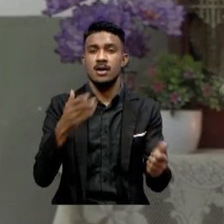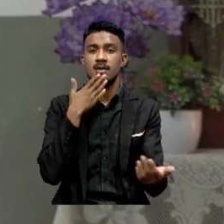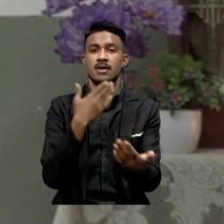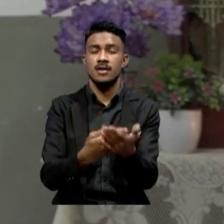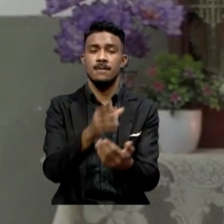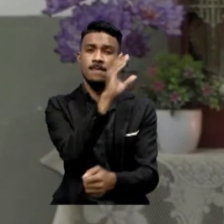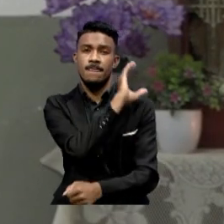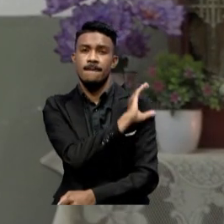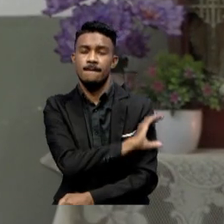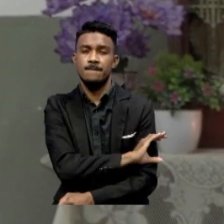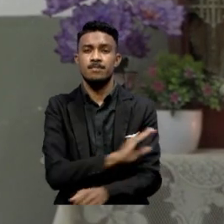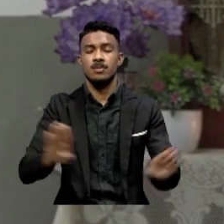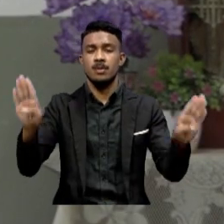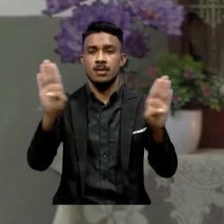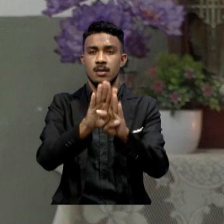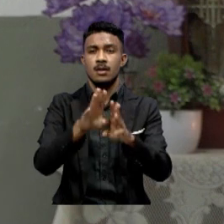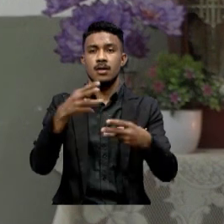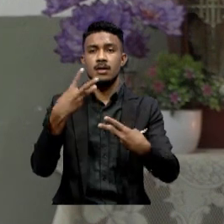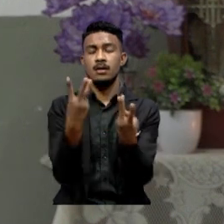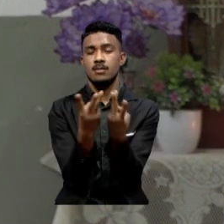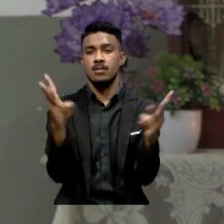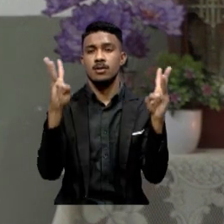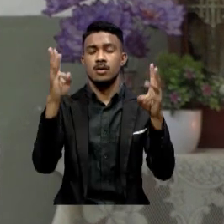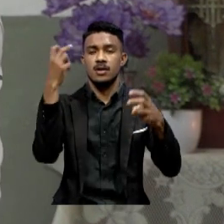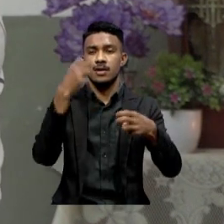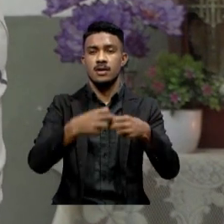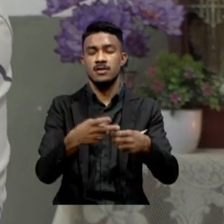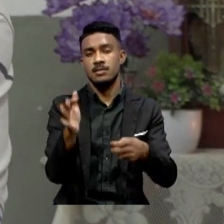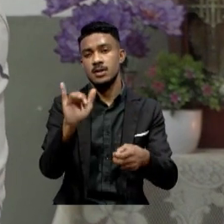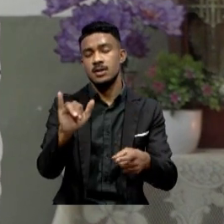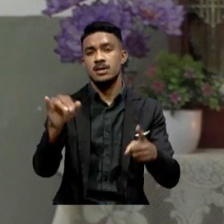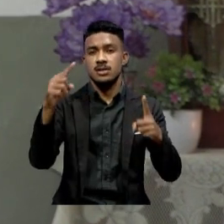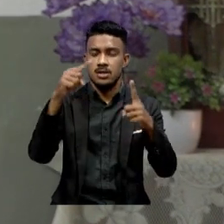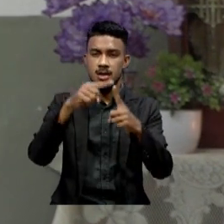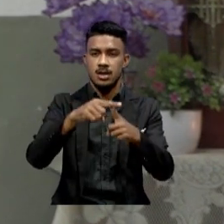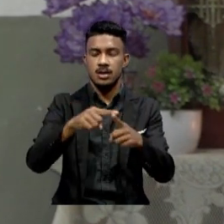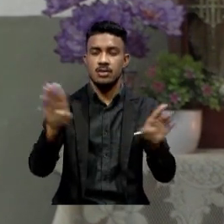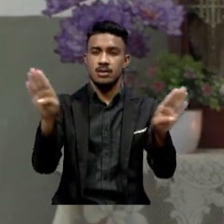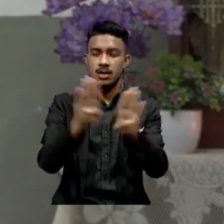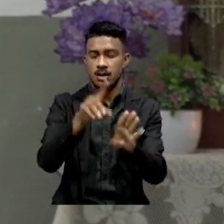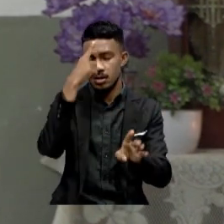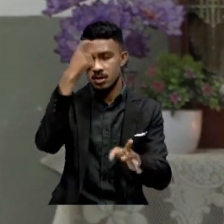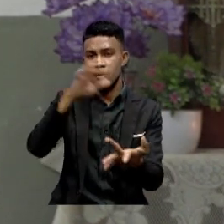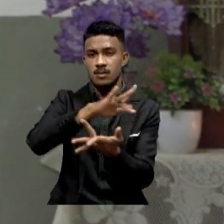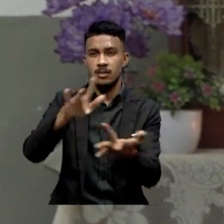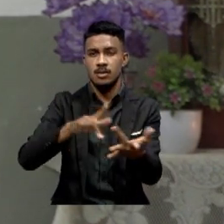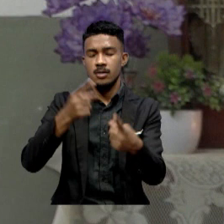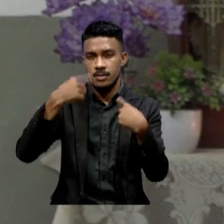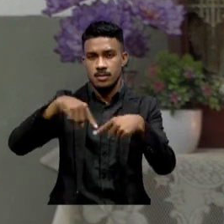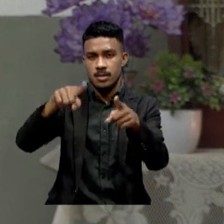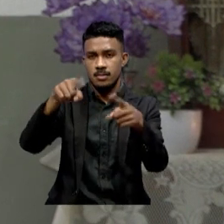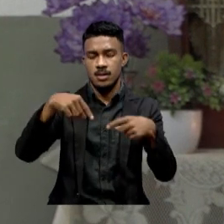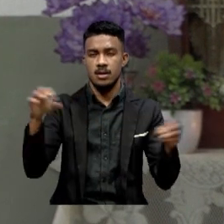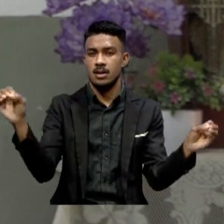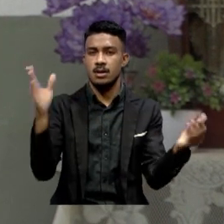portal difícil ba sira atu taka tava ema movimento ninia ne sai no tama tama no sai la para